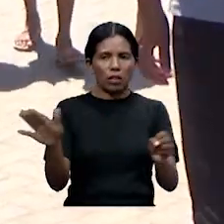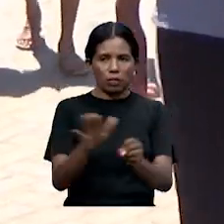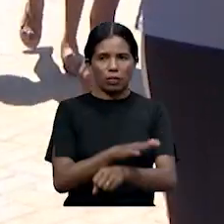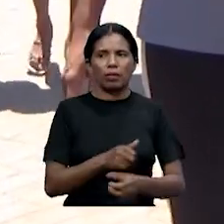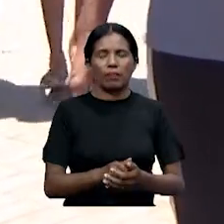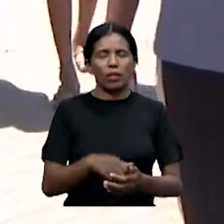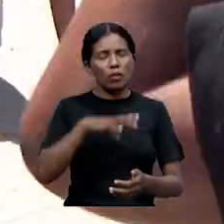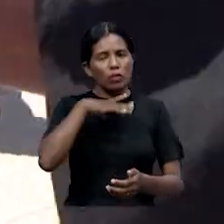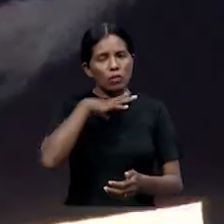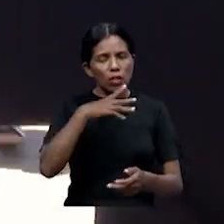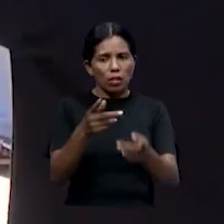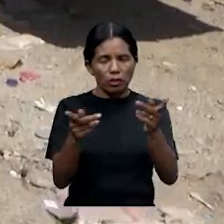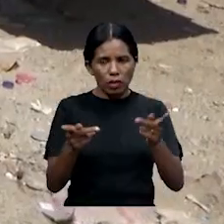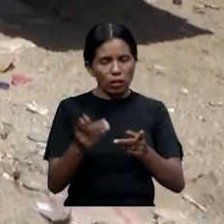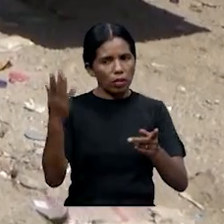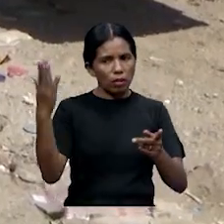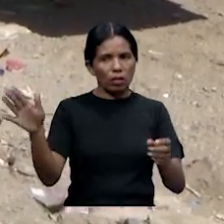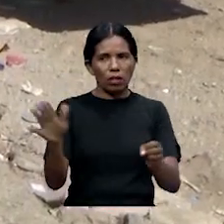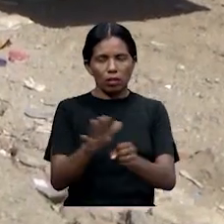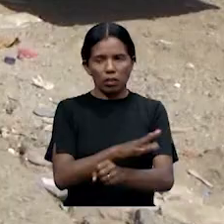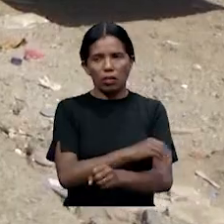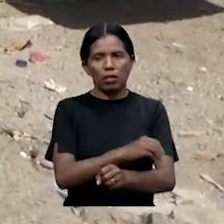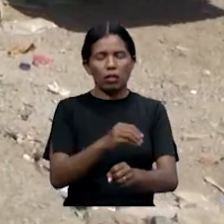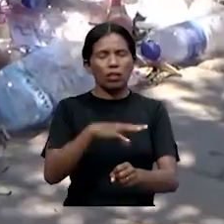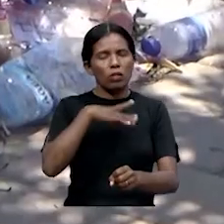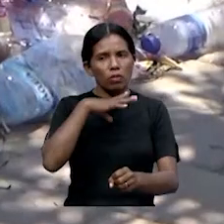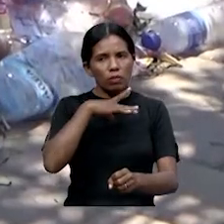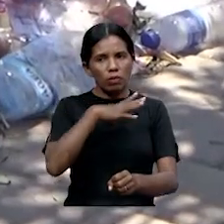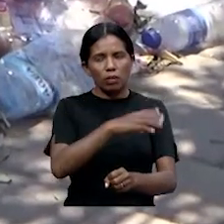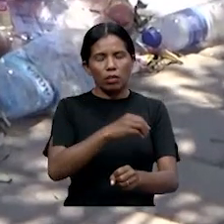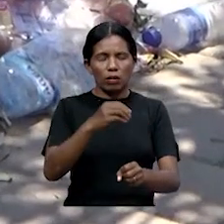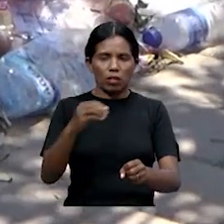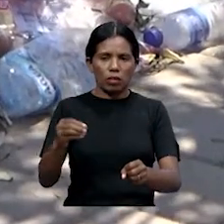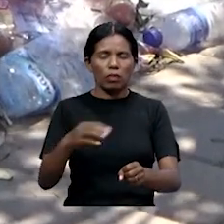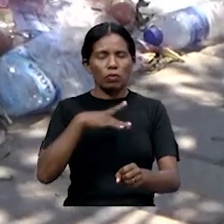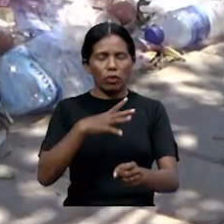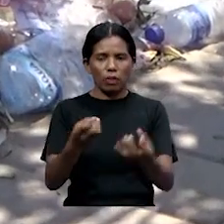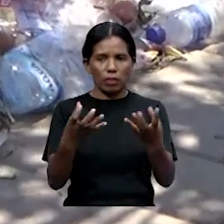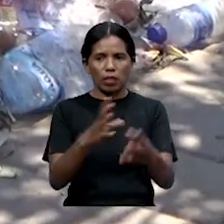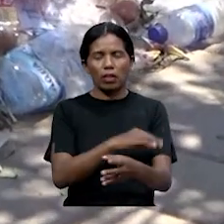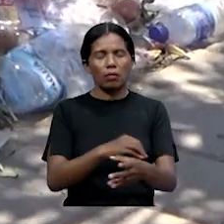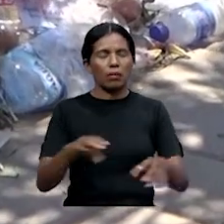lisu e estacionamento ne mos, continua butu kamutuk, hanesan foho kik Sira nebe format tirmalu,